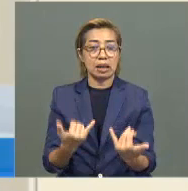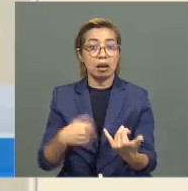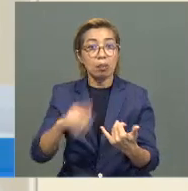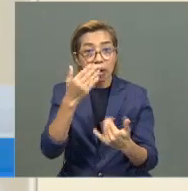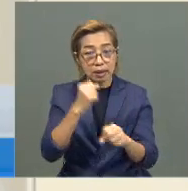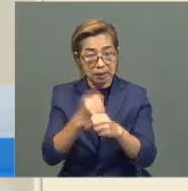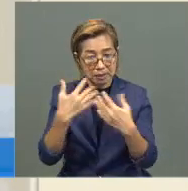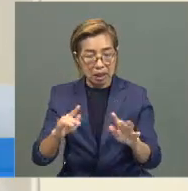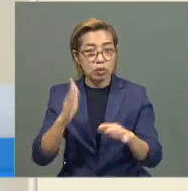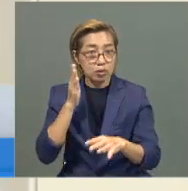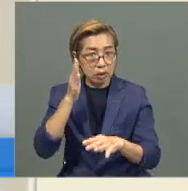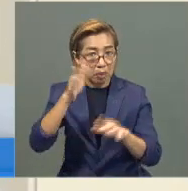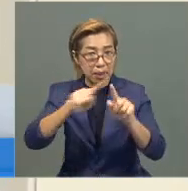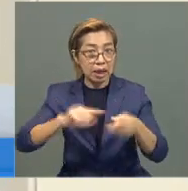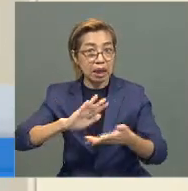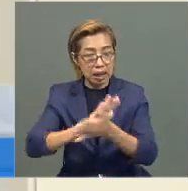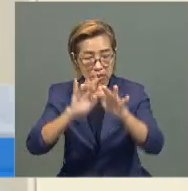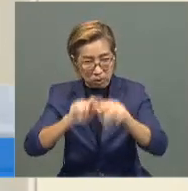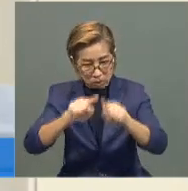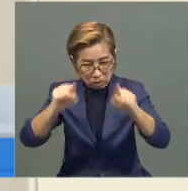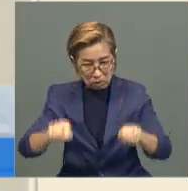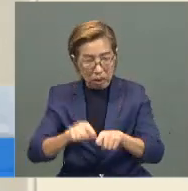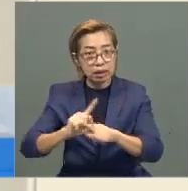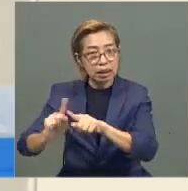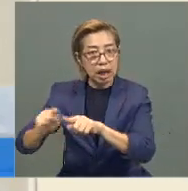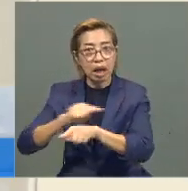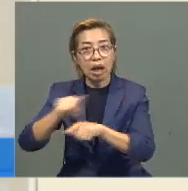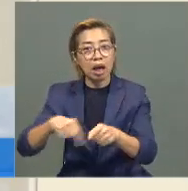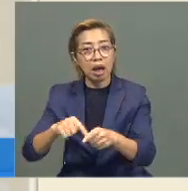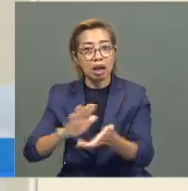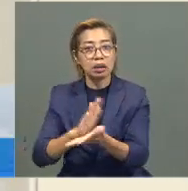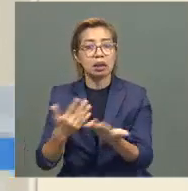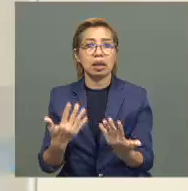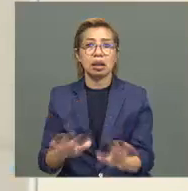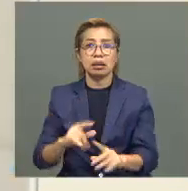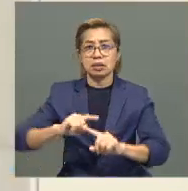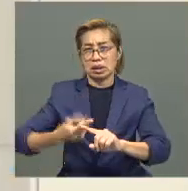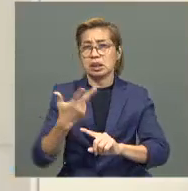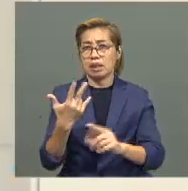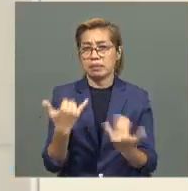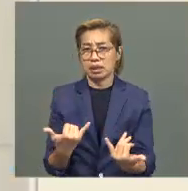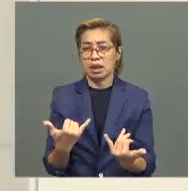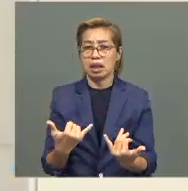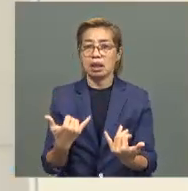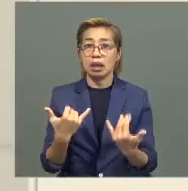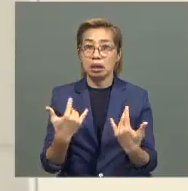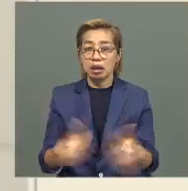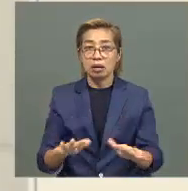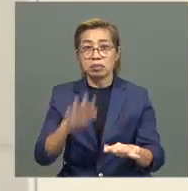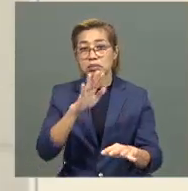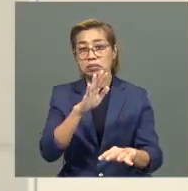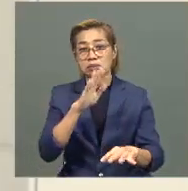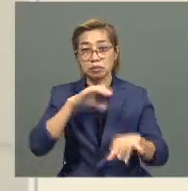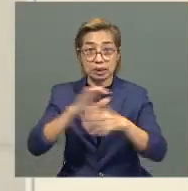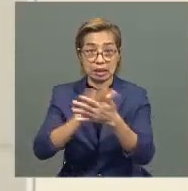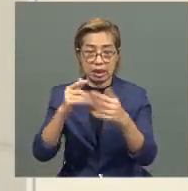นำไปสู่กระบวนการทางเอกสารทางธุรการนะครับให้เร็วภายในมีนาคมนี้นะครับแล้วก็ขอ